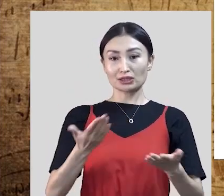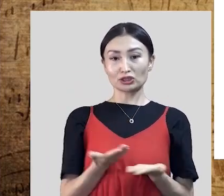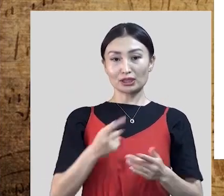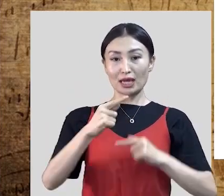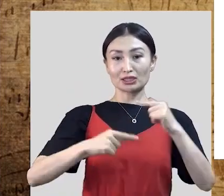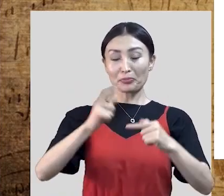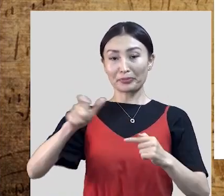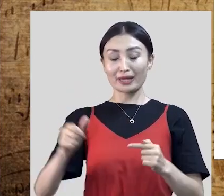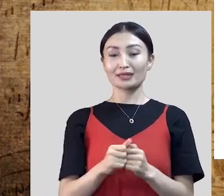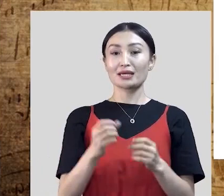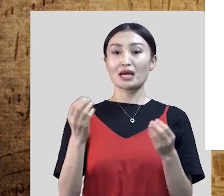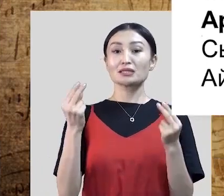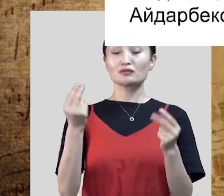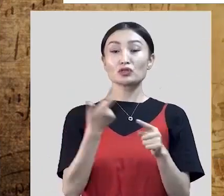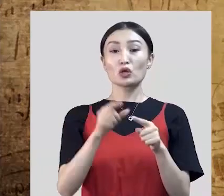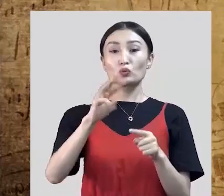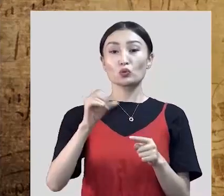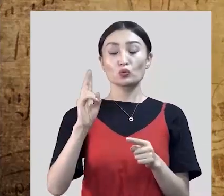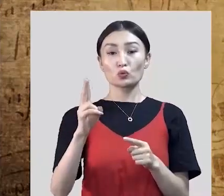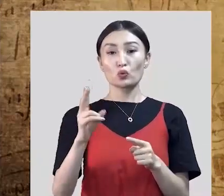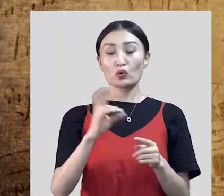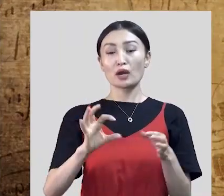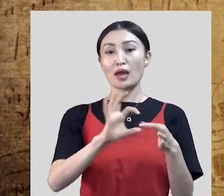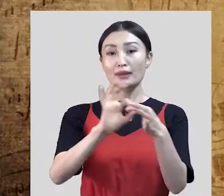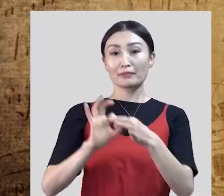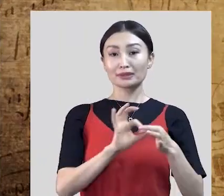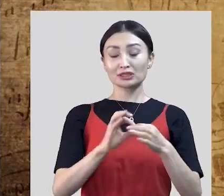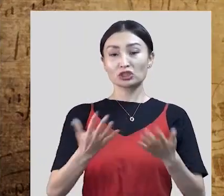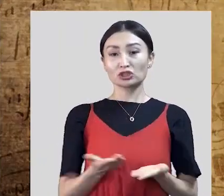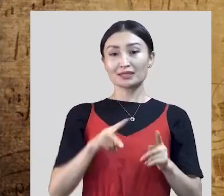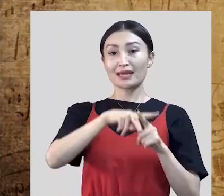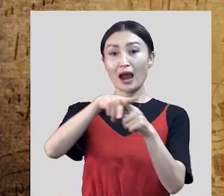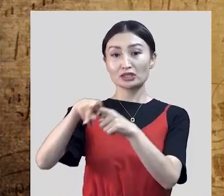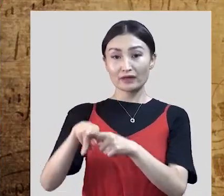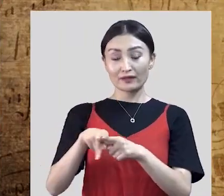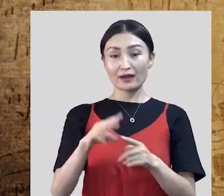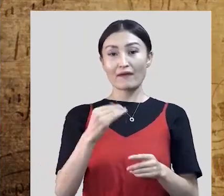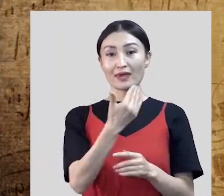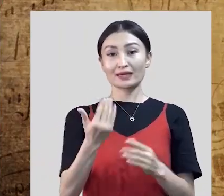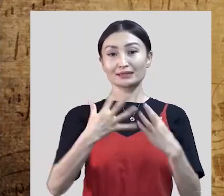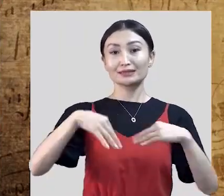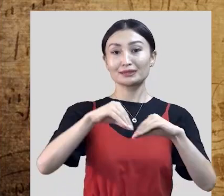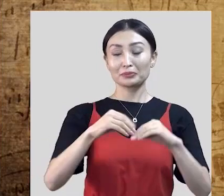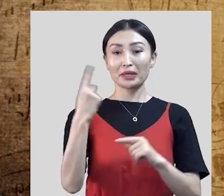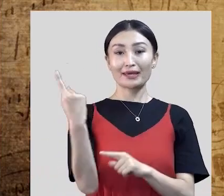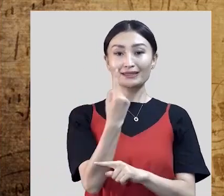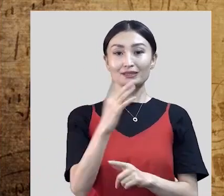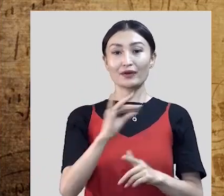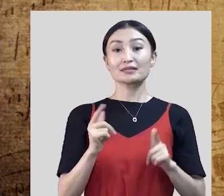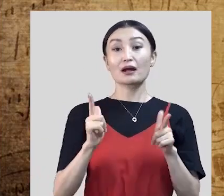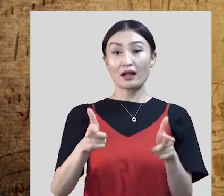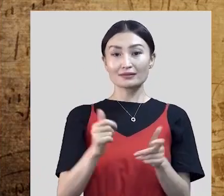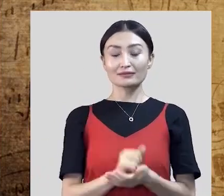Тюндюк является священным символом непрерывности жизни кочевников, незыблемости их семьи, единства и согласия.